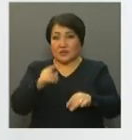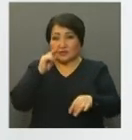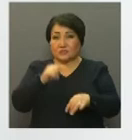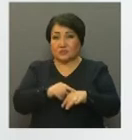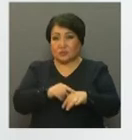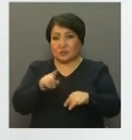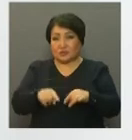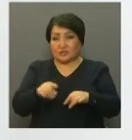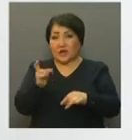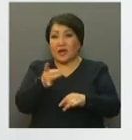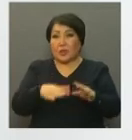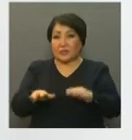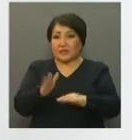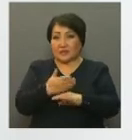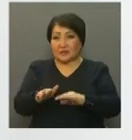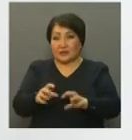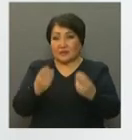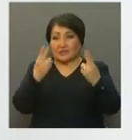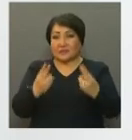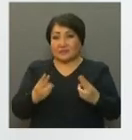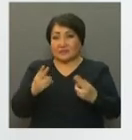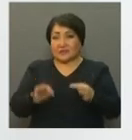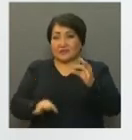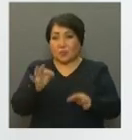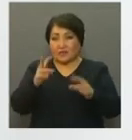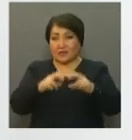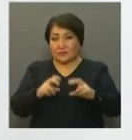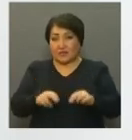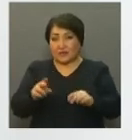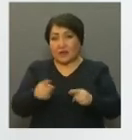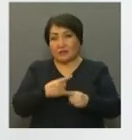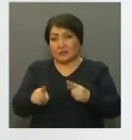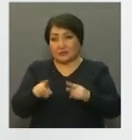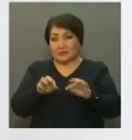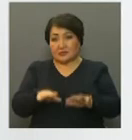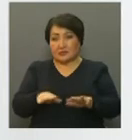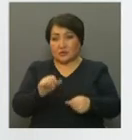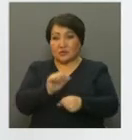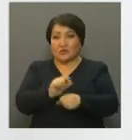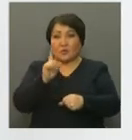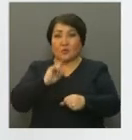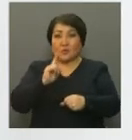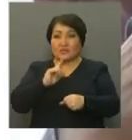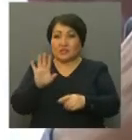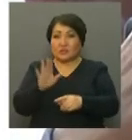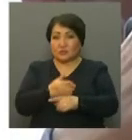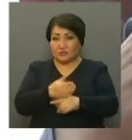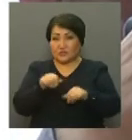аудан аралық мамандандырылған сотта қаралады ма, әлде істі тоқтату болмаса уақытша доғару жөнінде шешім